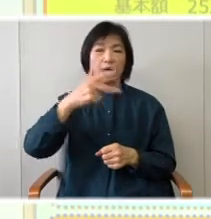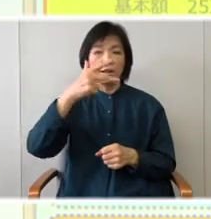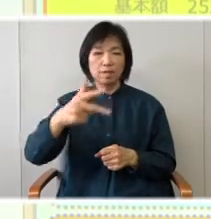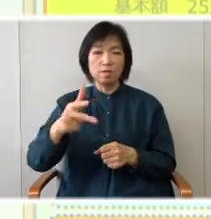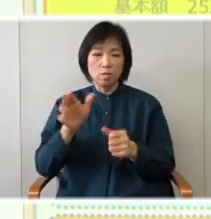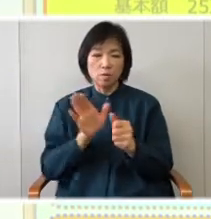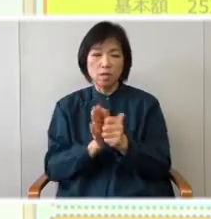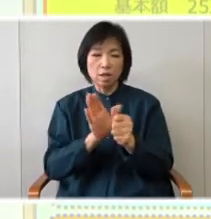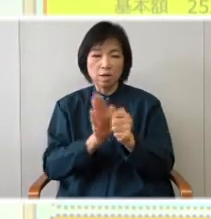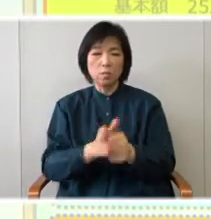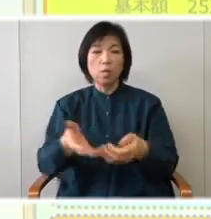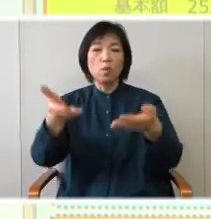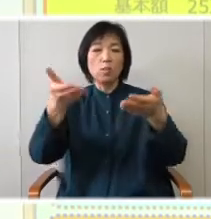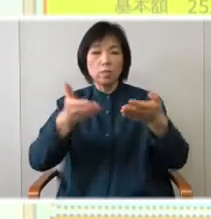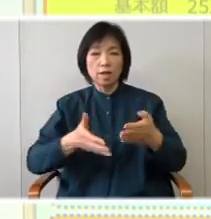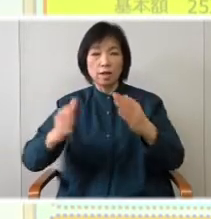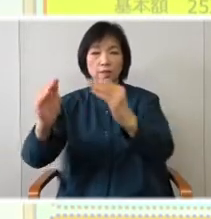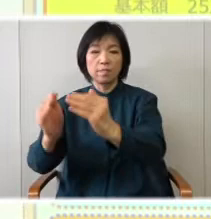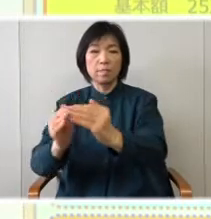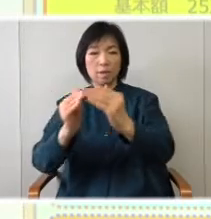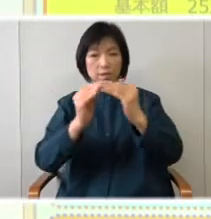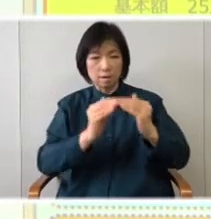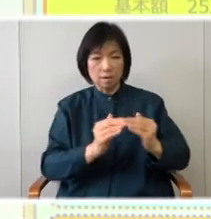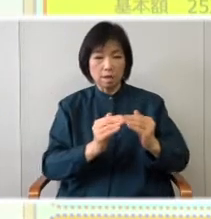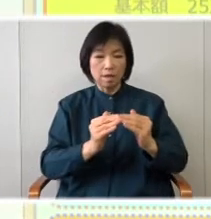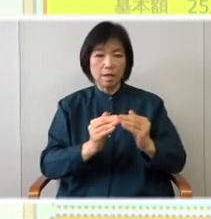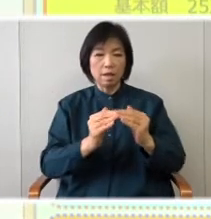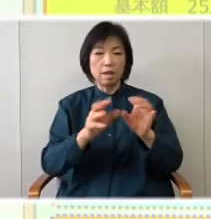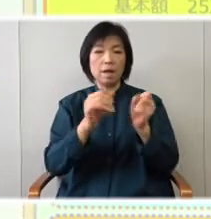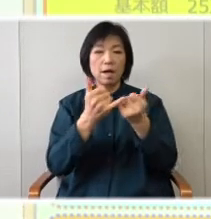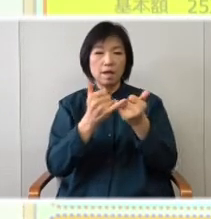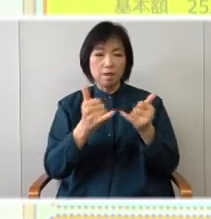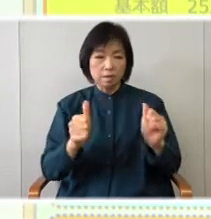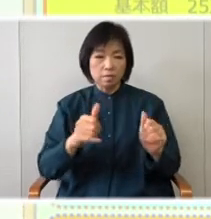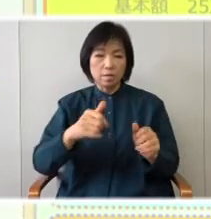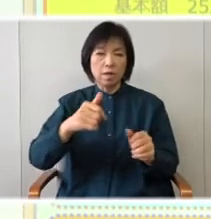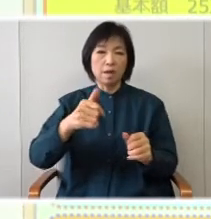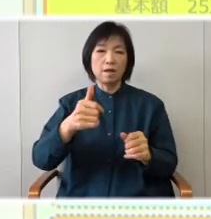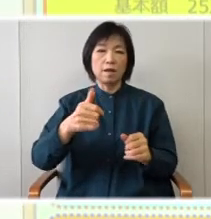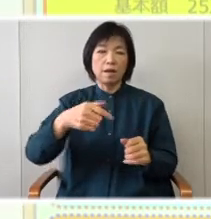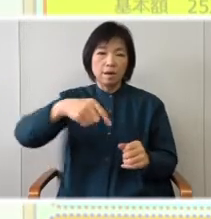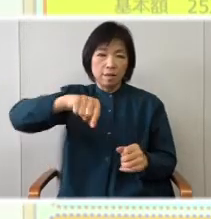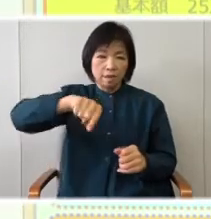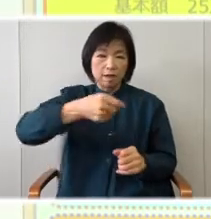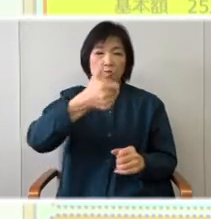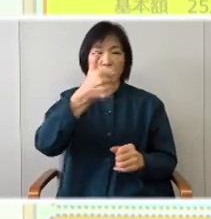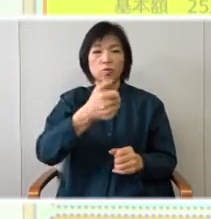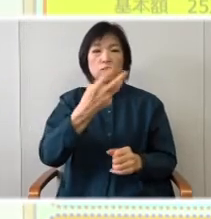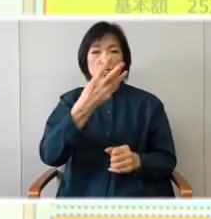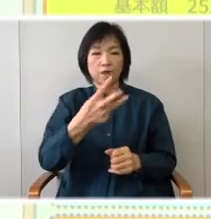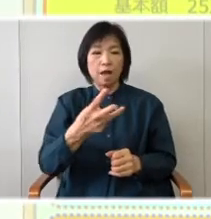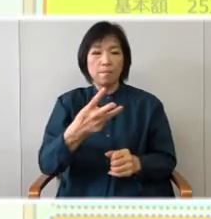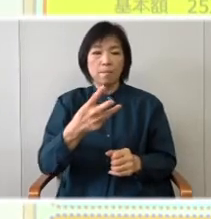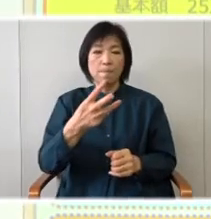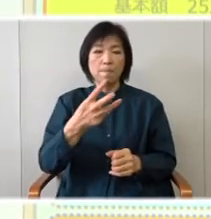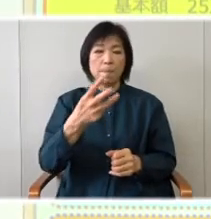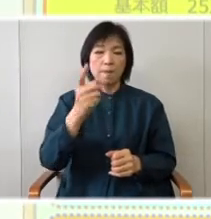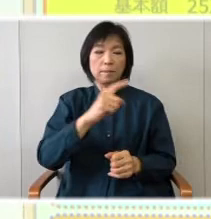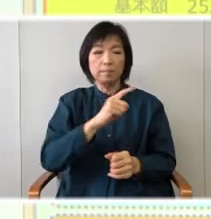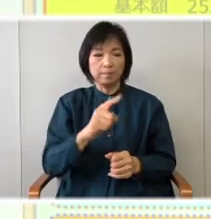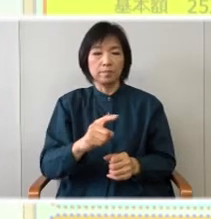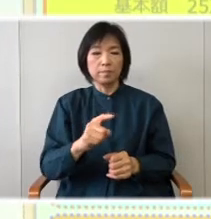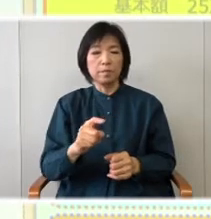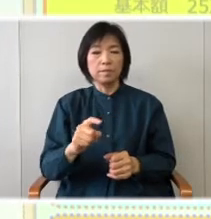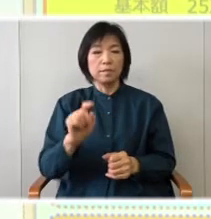援を受けて移住された方過去最高の163名ということでありました。ただ一方